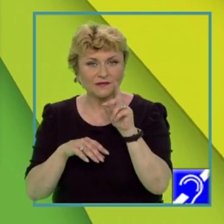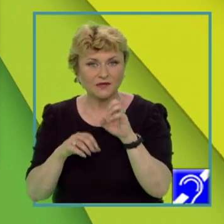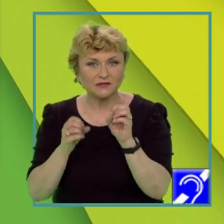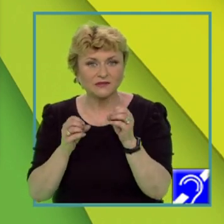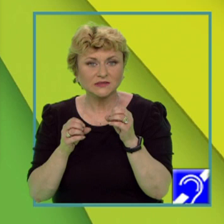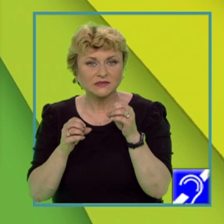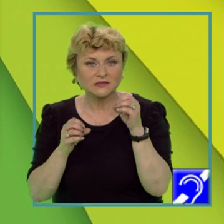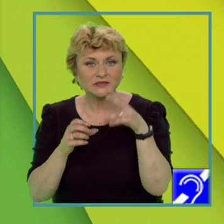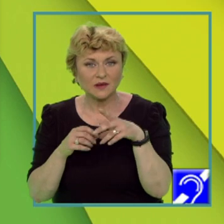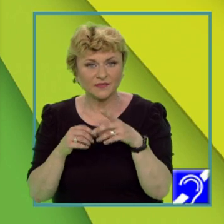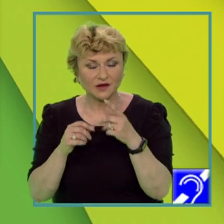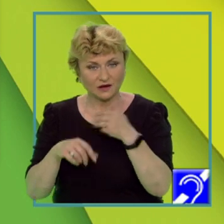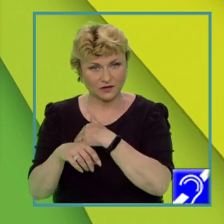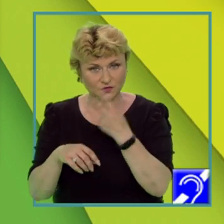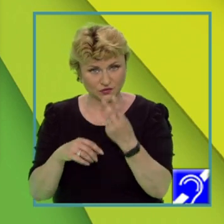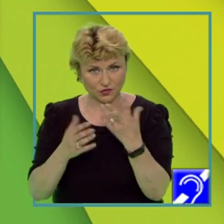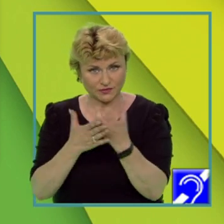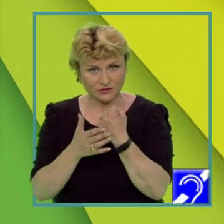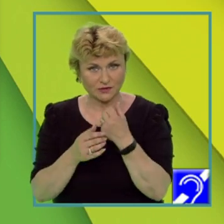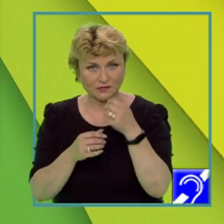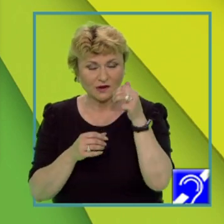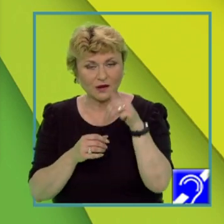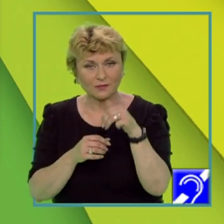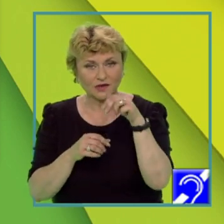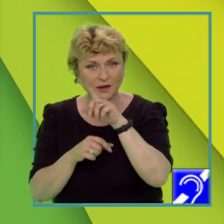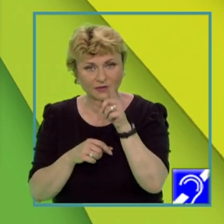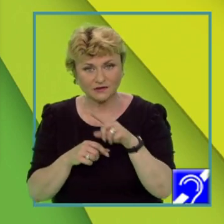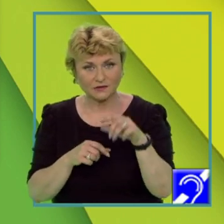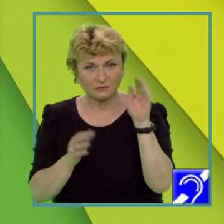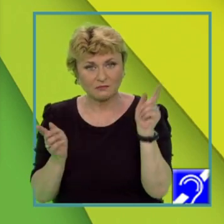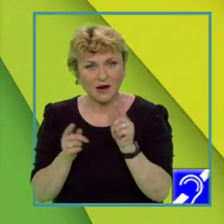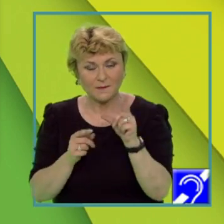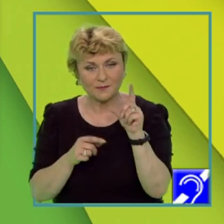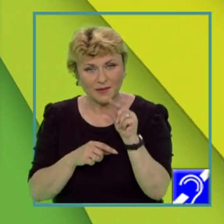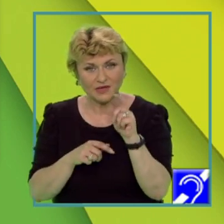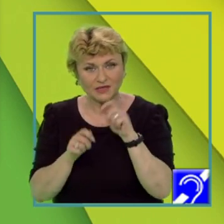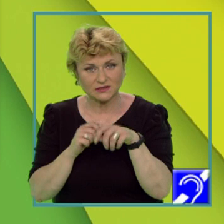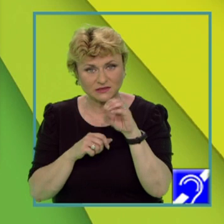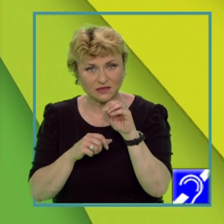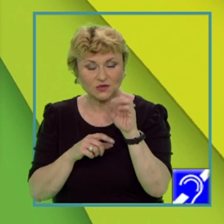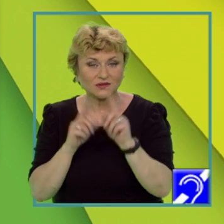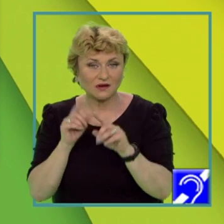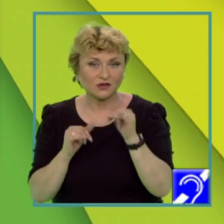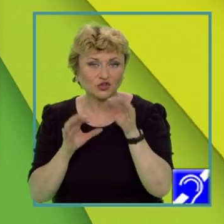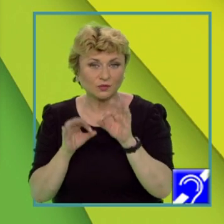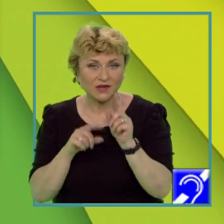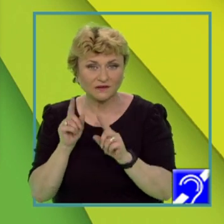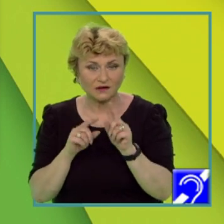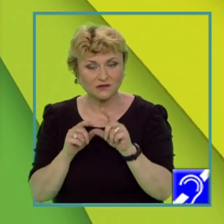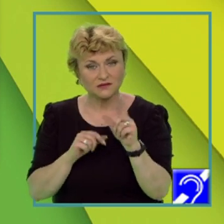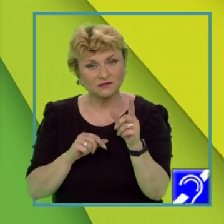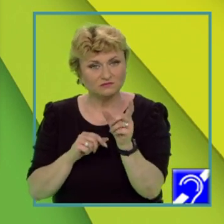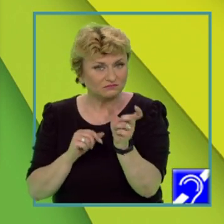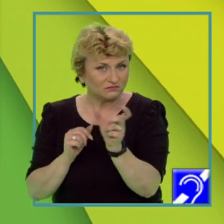funcția de gradul al doilea obținem că m pătrat minus 1 este mai mic decât 0 dacă și numai dacă m aparține intervalului